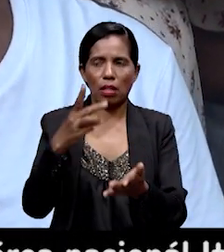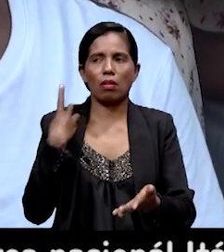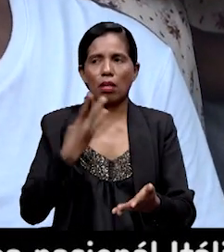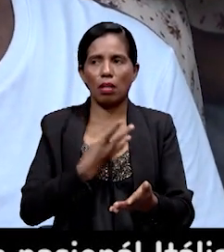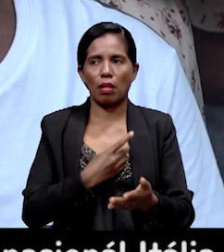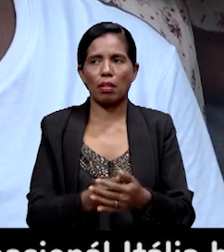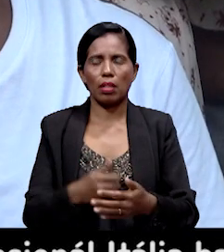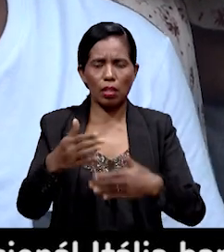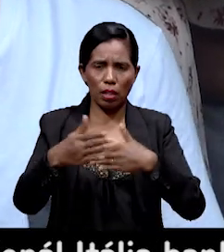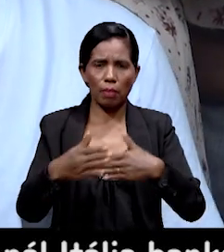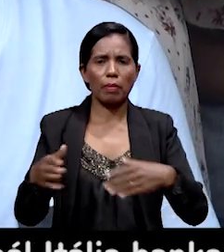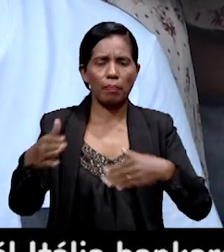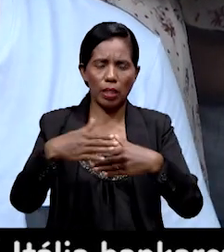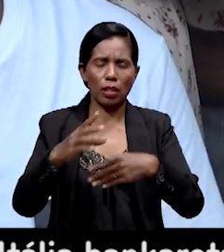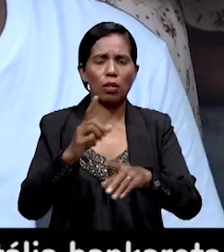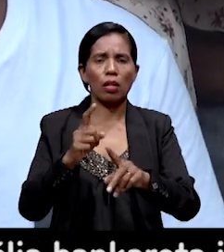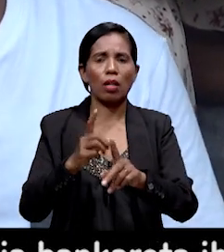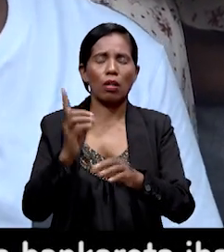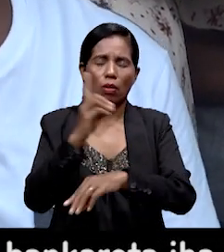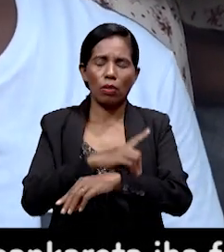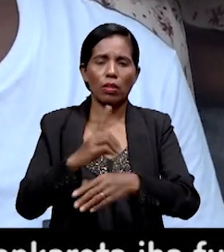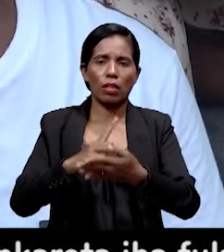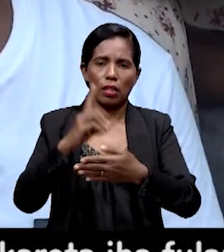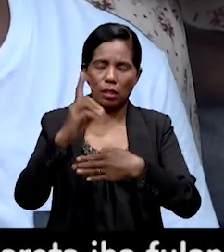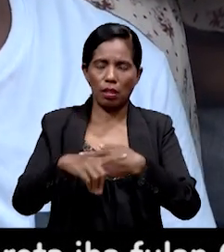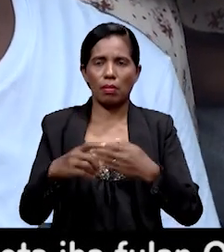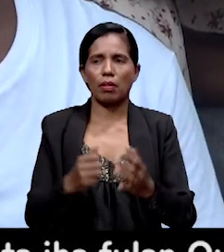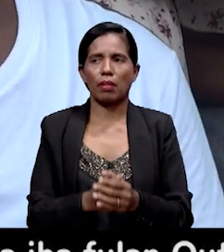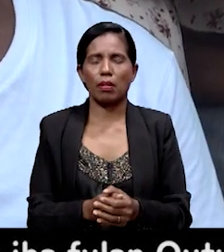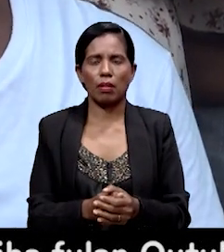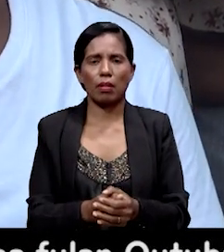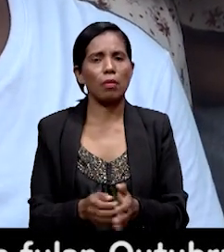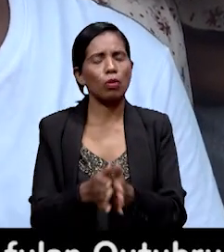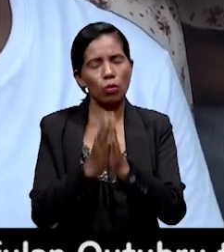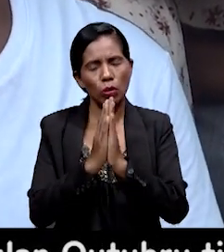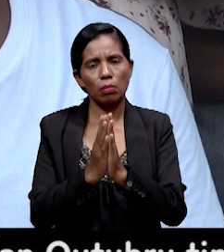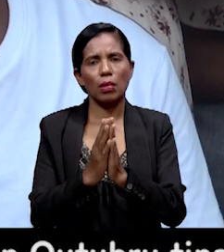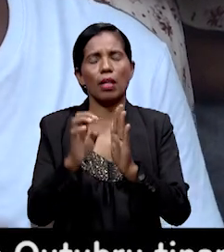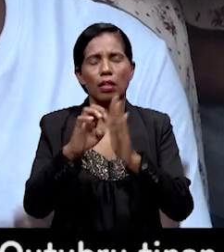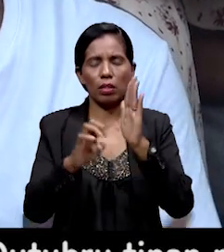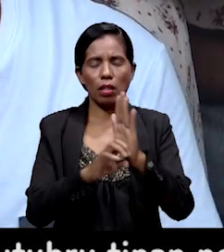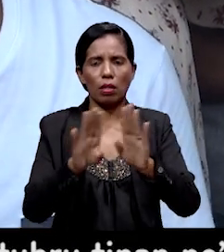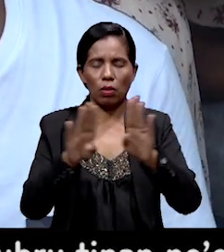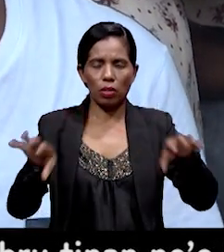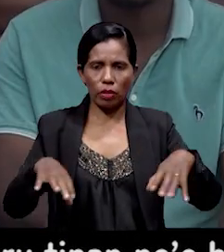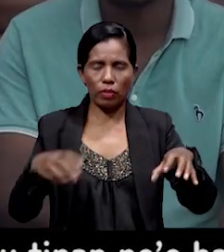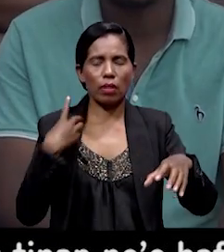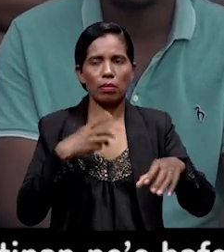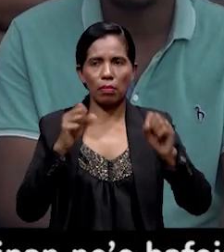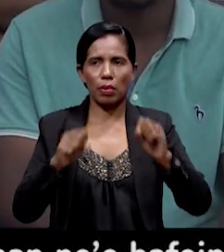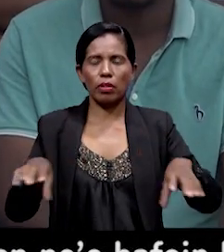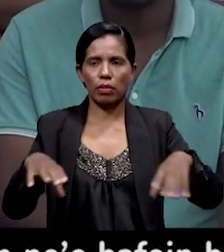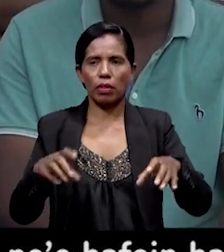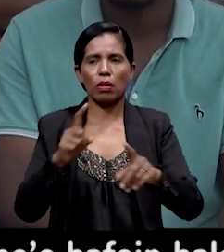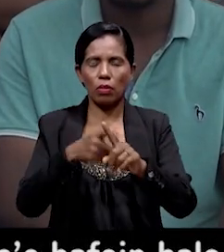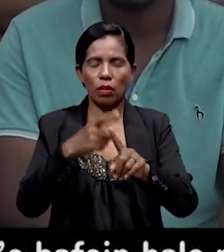buat mus besikona. Tidak mungkin ami hanes hel det ami atu ba usuli awo tane lima bai stado ga. Tengi loke servisu par ami bele servisu. Fulan-fulan